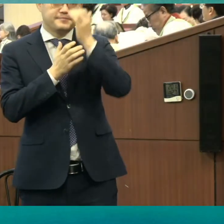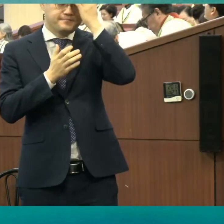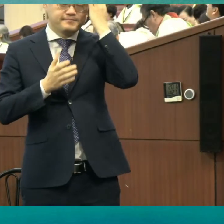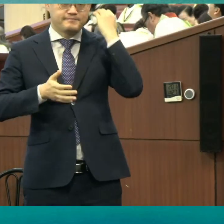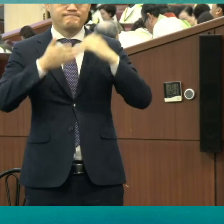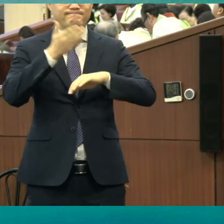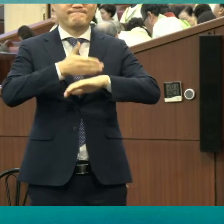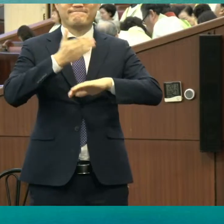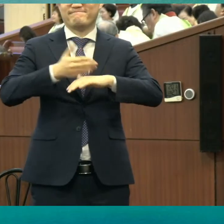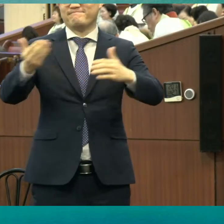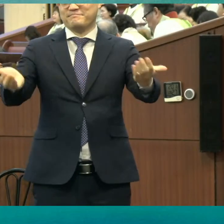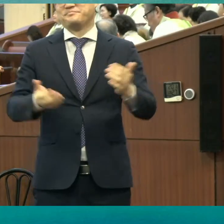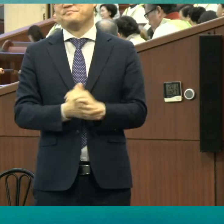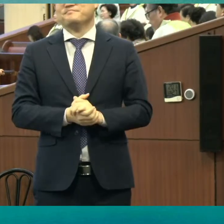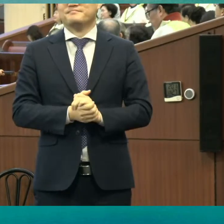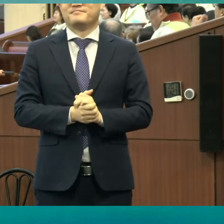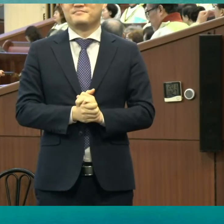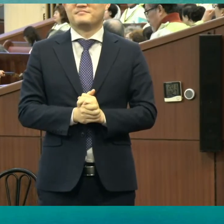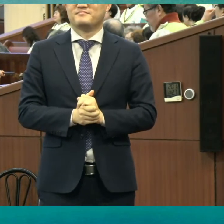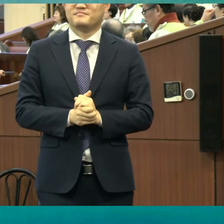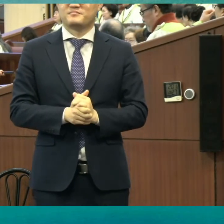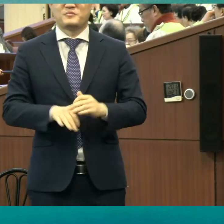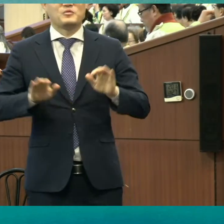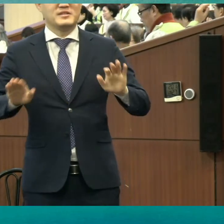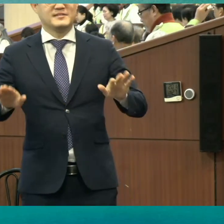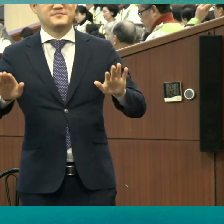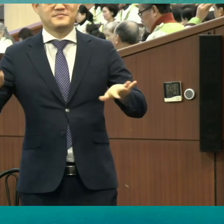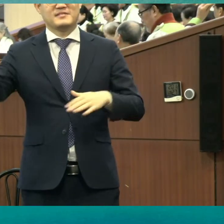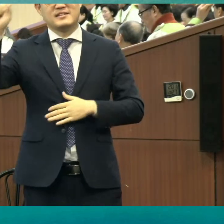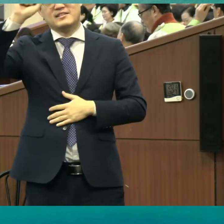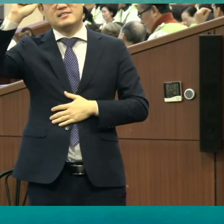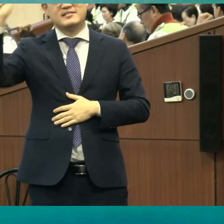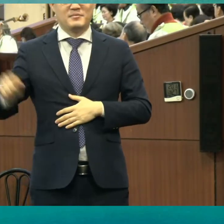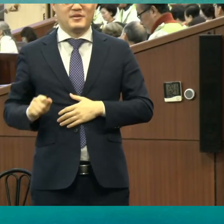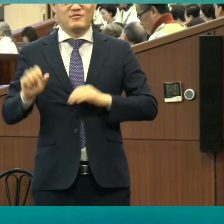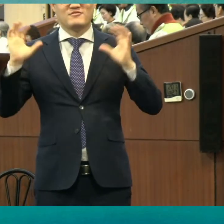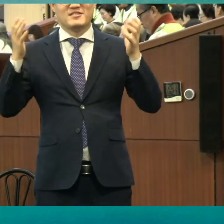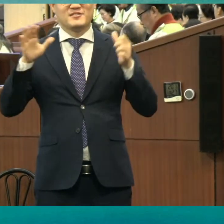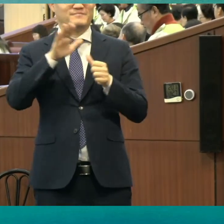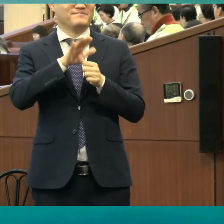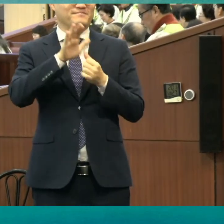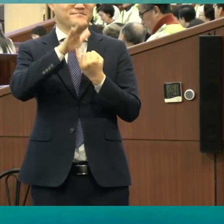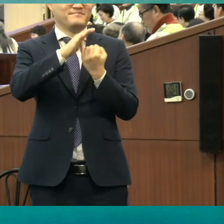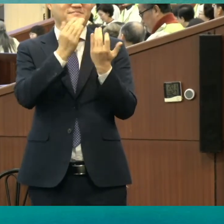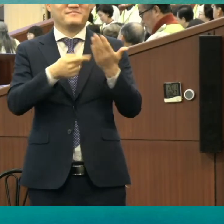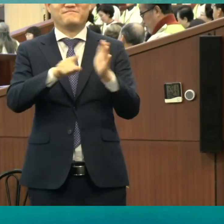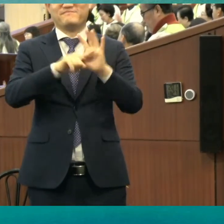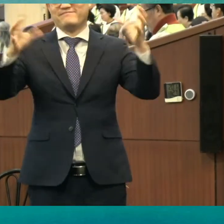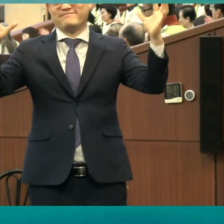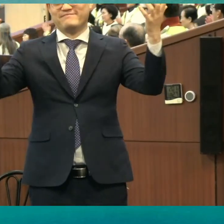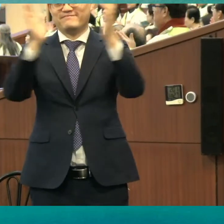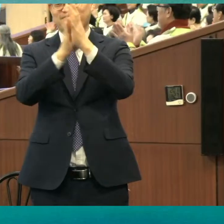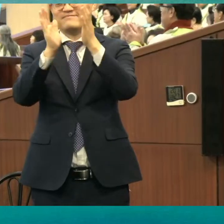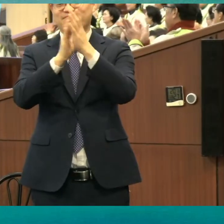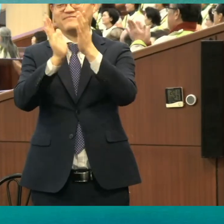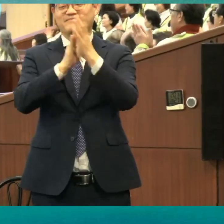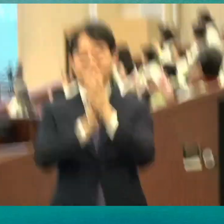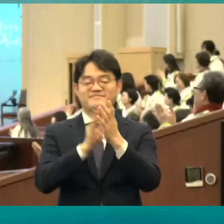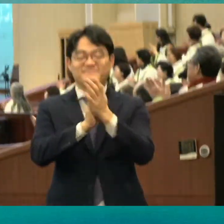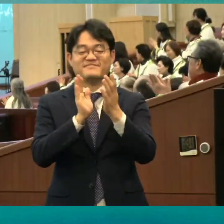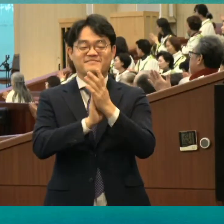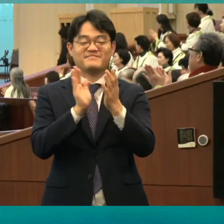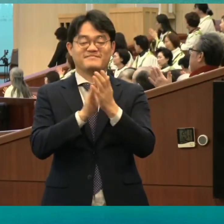감사합니다. 우리 새벽에 우리 어린이들 위해서 한번 박수를 치겠습니다.